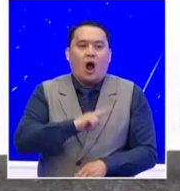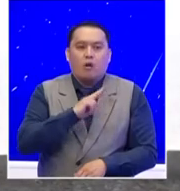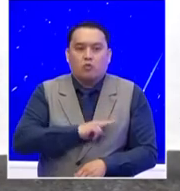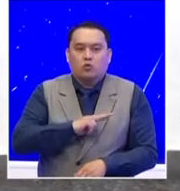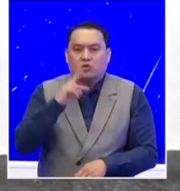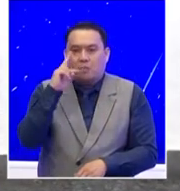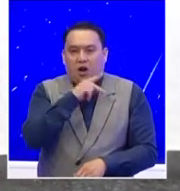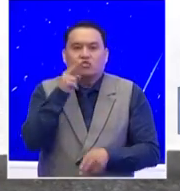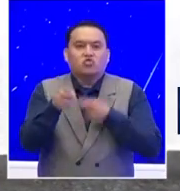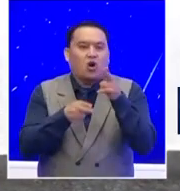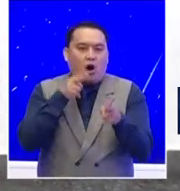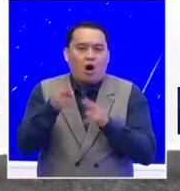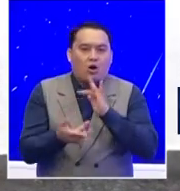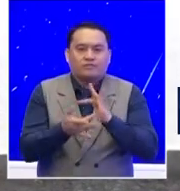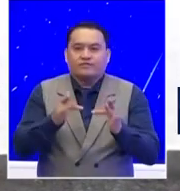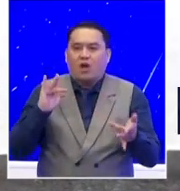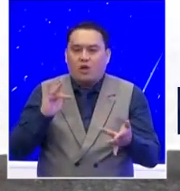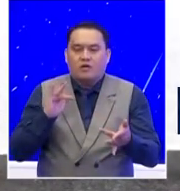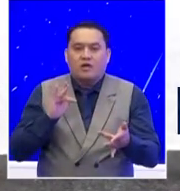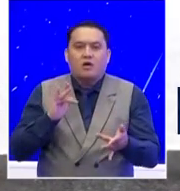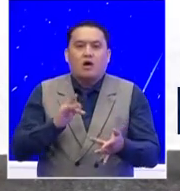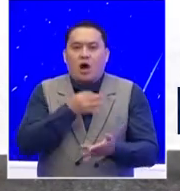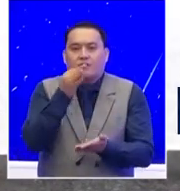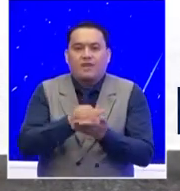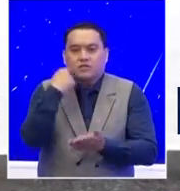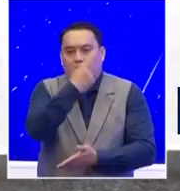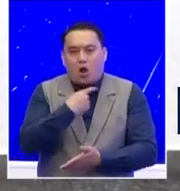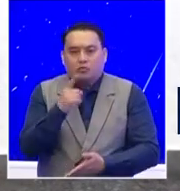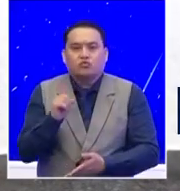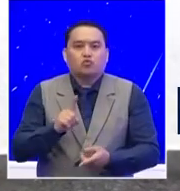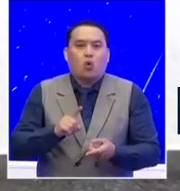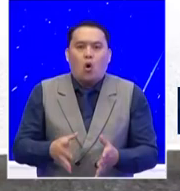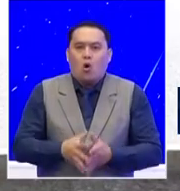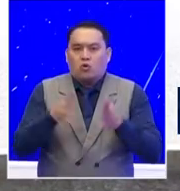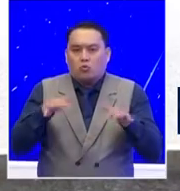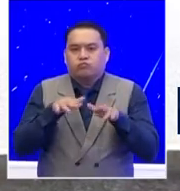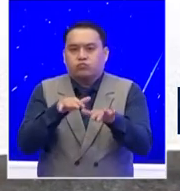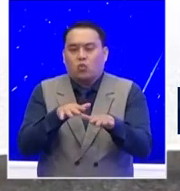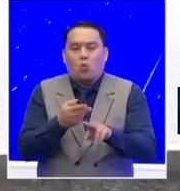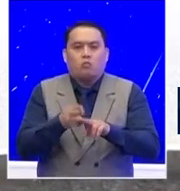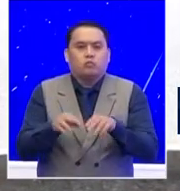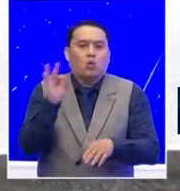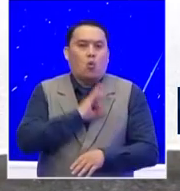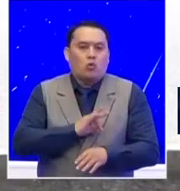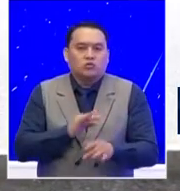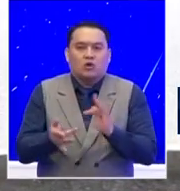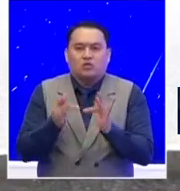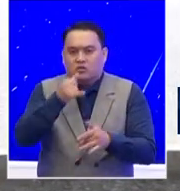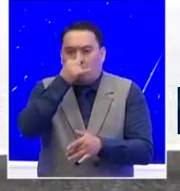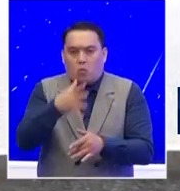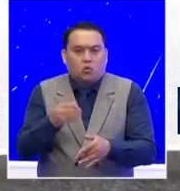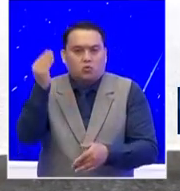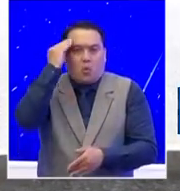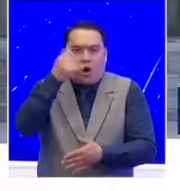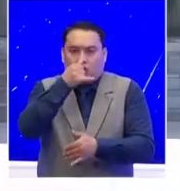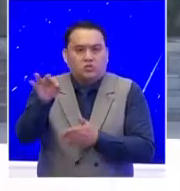некорректно, жалуются люди в социальных сетях. Ответственные лица связывают это с огромным наплывом пользователей. Госпортал не способен